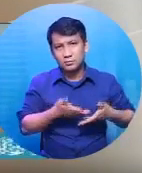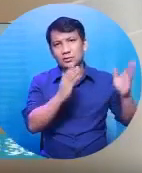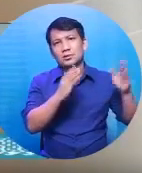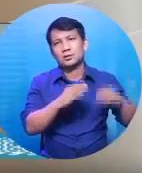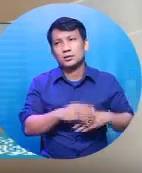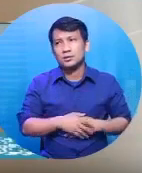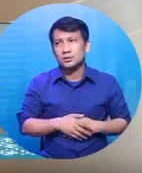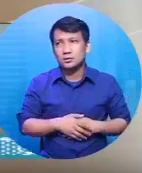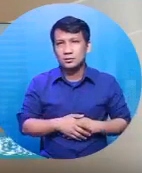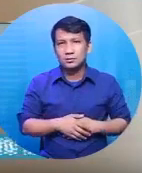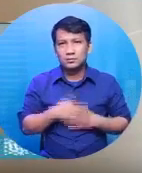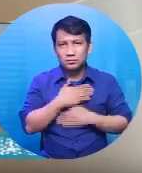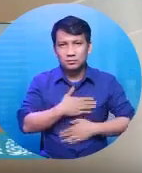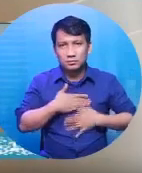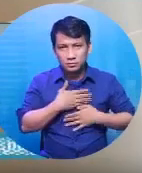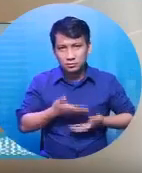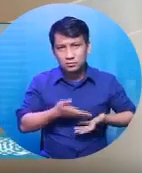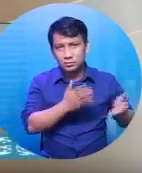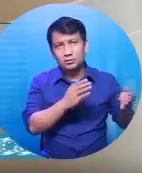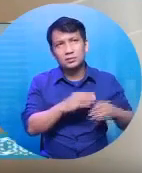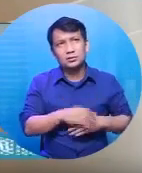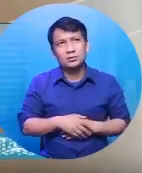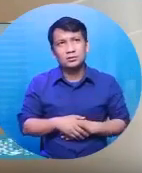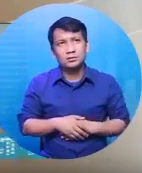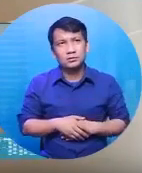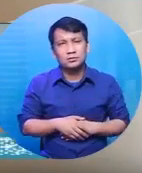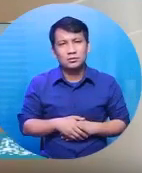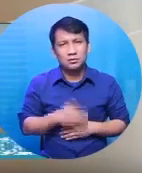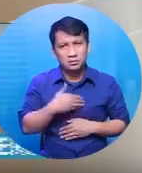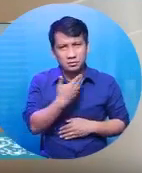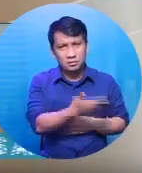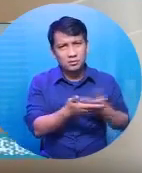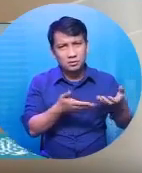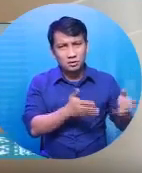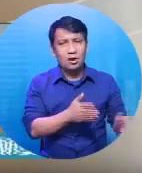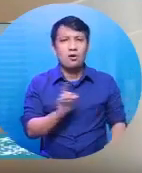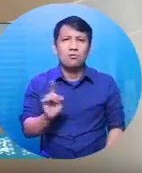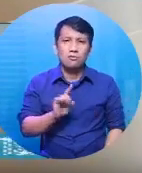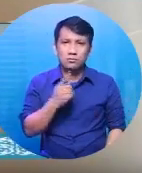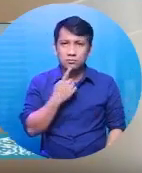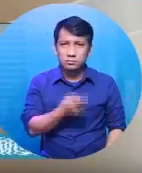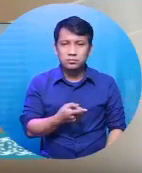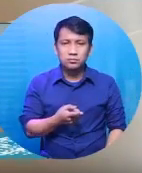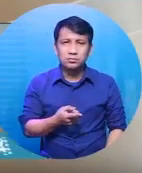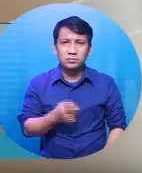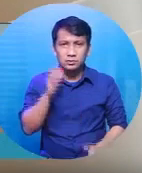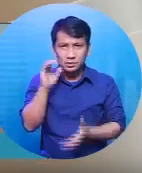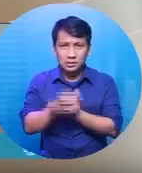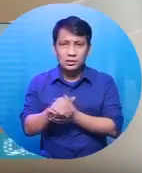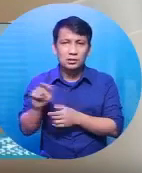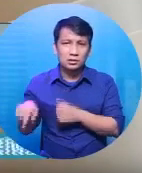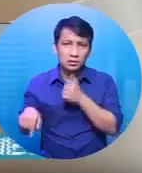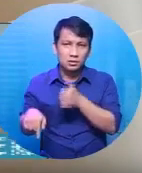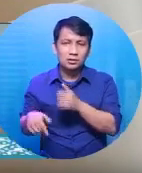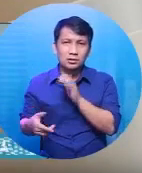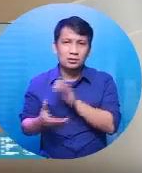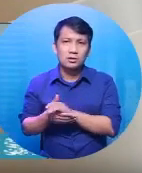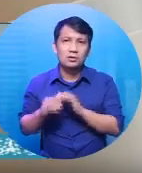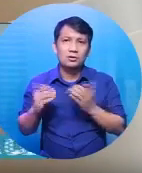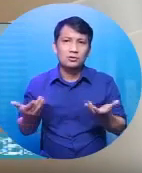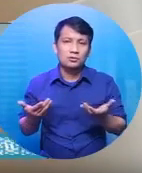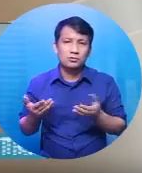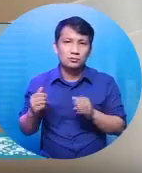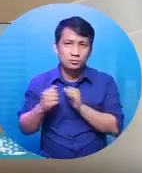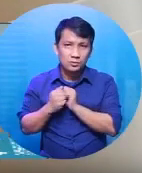siya, sir, kasi kaligayahan niya po yun. Hindi po po maibibigay. Okay. Kaya sabi ko nga sa kanya, nag-asawa rin ako. Kaya ako nag-asawa dahil wala na akong